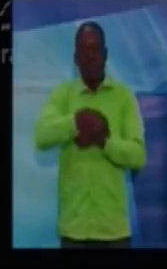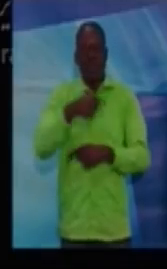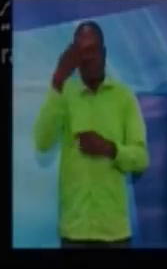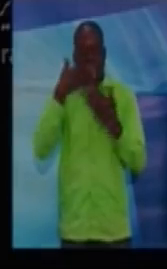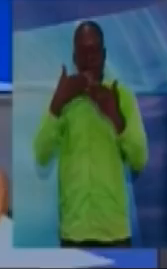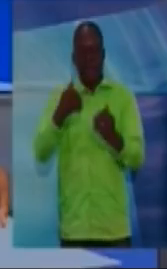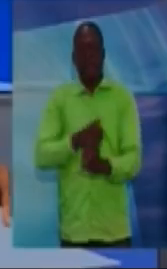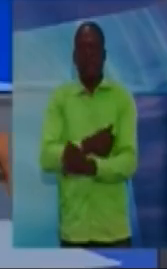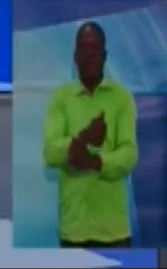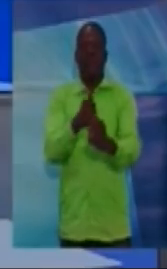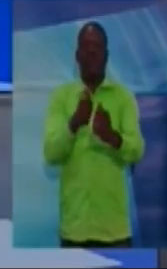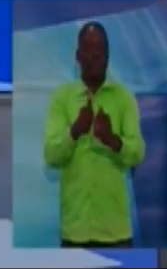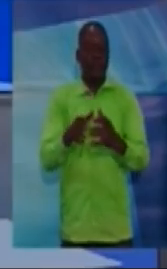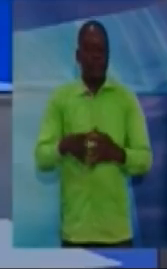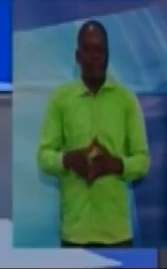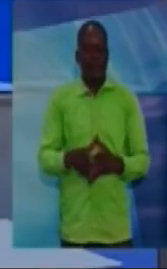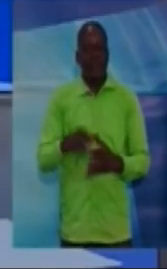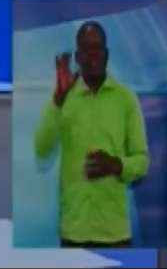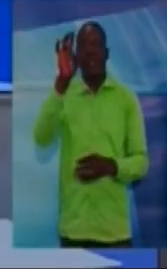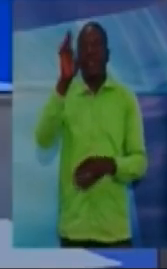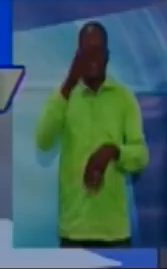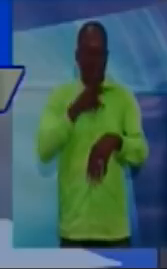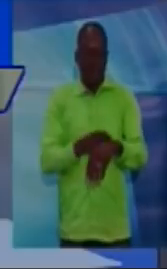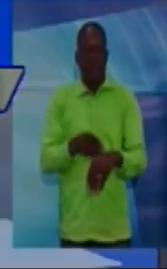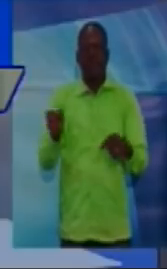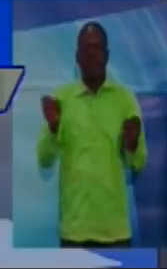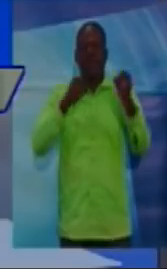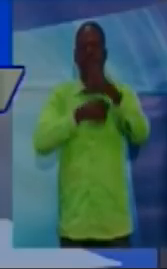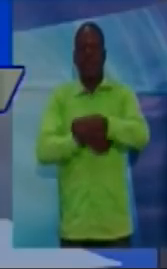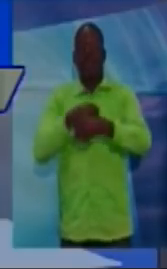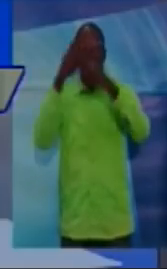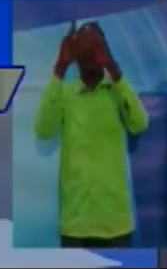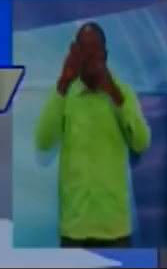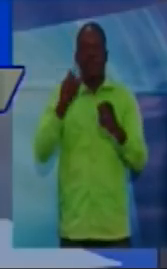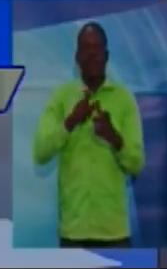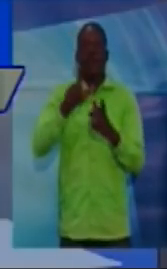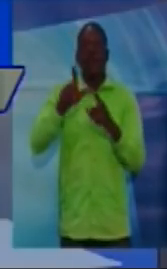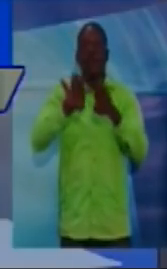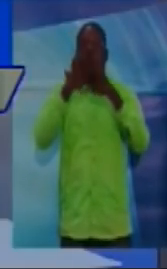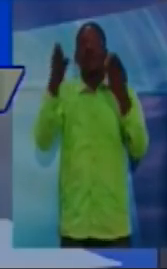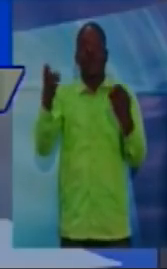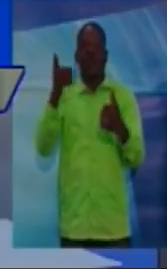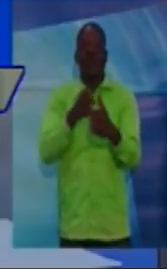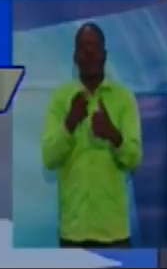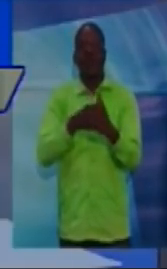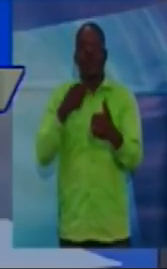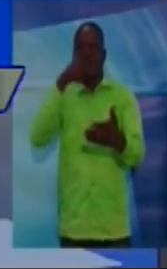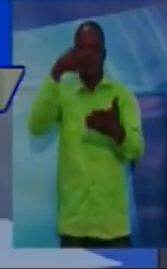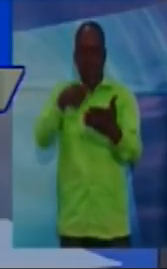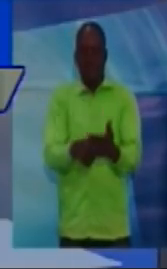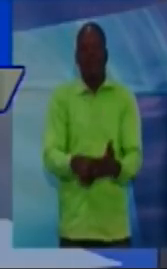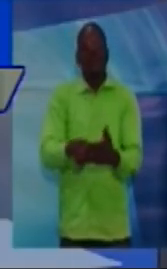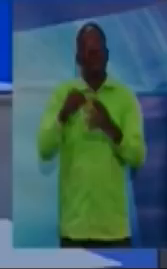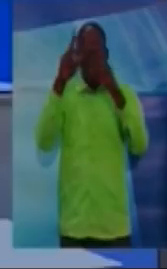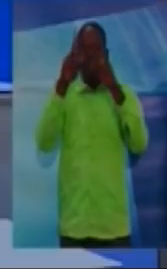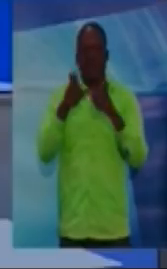suivre. Il est 7 heures dans les salles de composition lorsque s'ouvrent les premières enveloppes de l'épreuve du